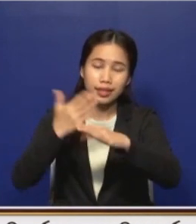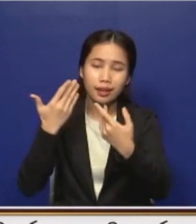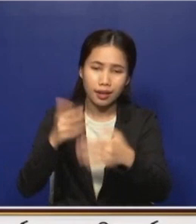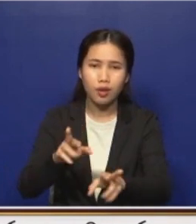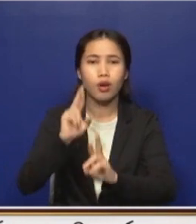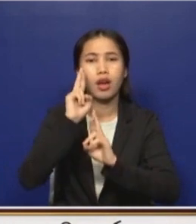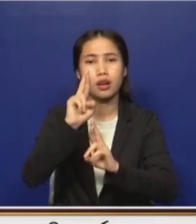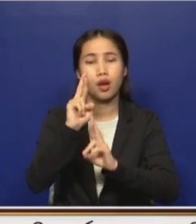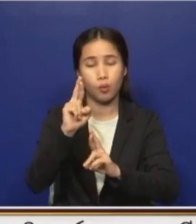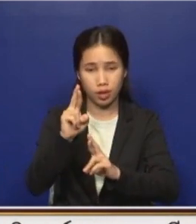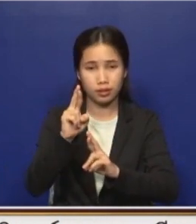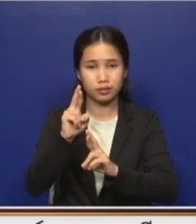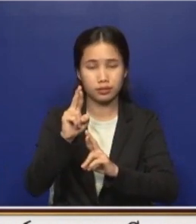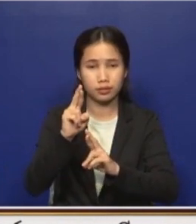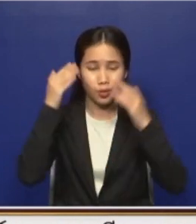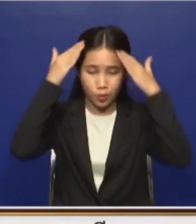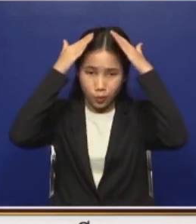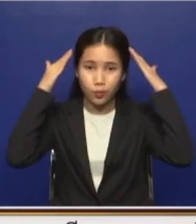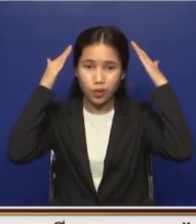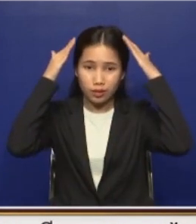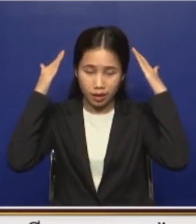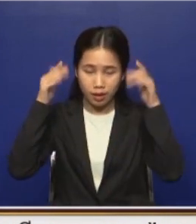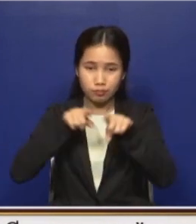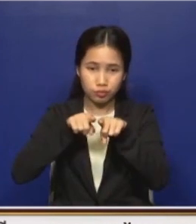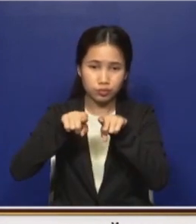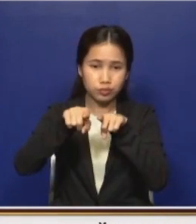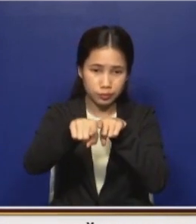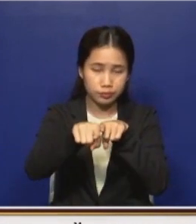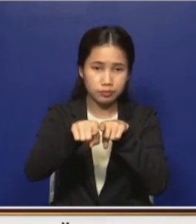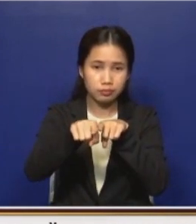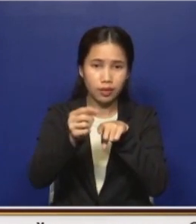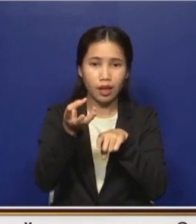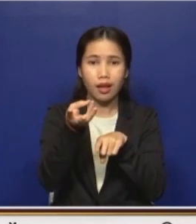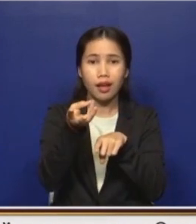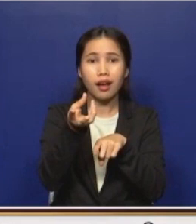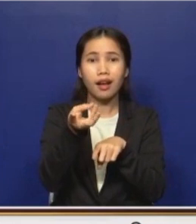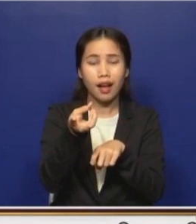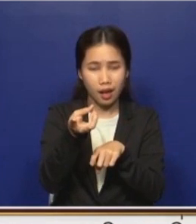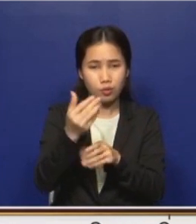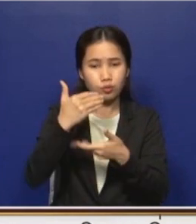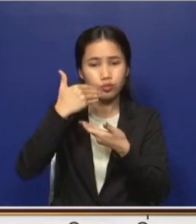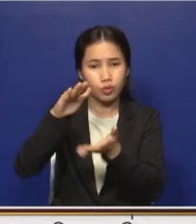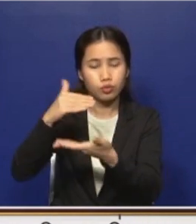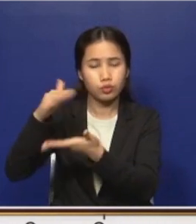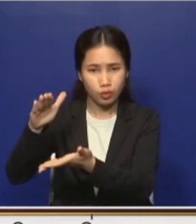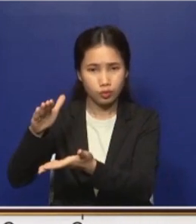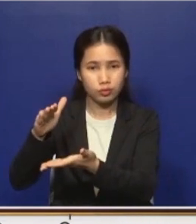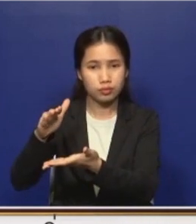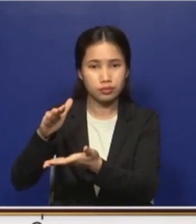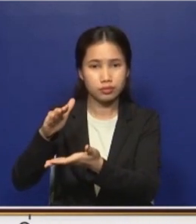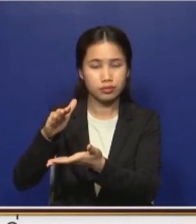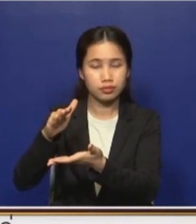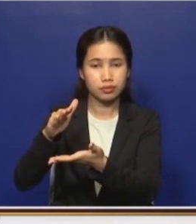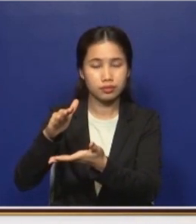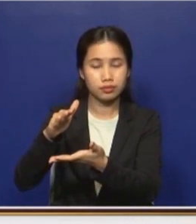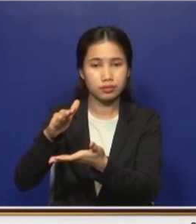ท่านดูแผ่นนี้ดีๆนะนี่คือครึ่งปีของ2563แต่ท่านไปดูสไลด์ที่เจ็บปวด